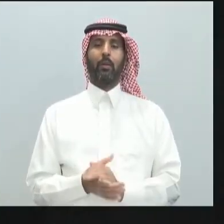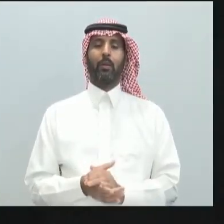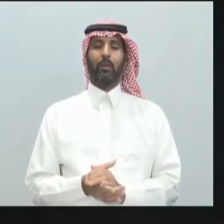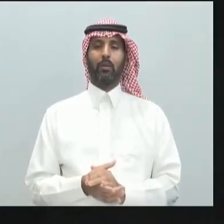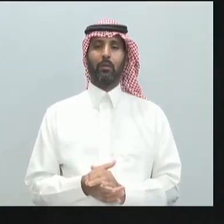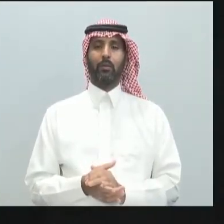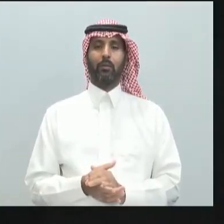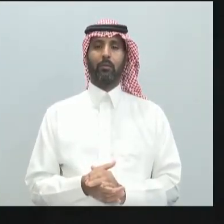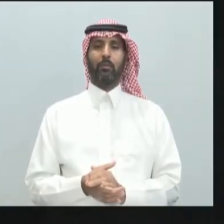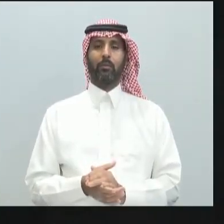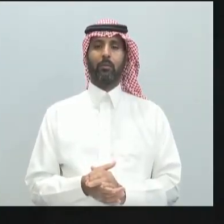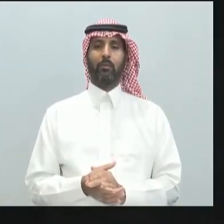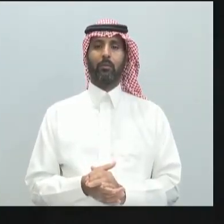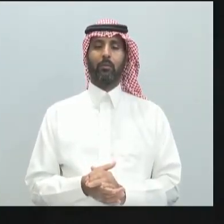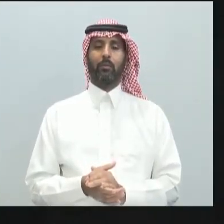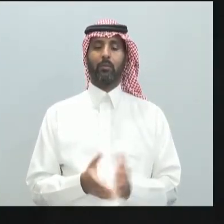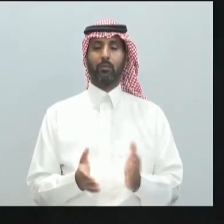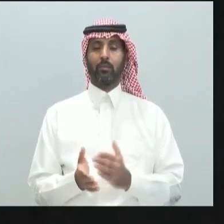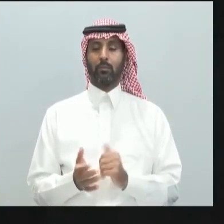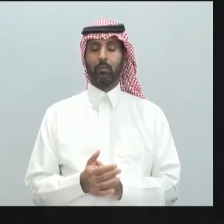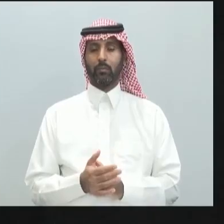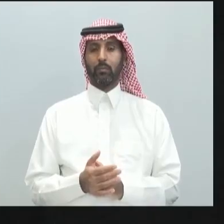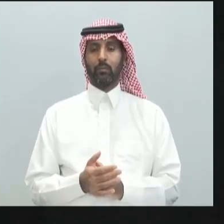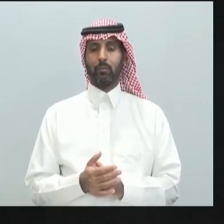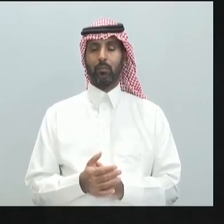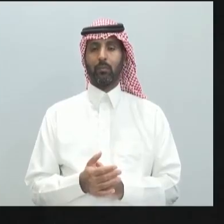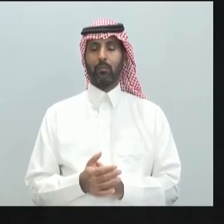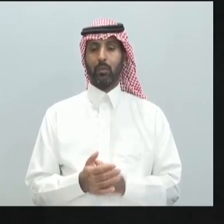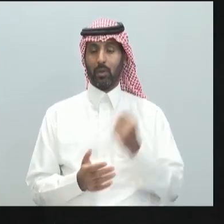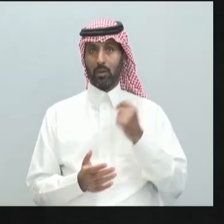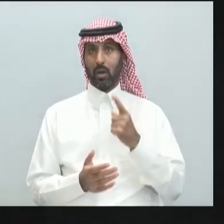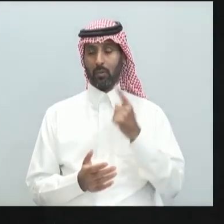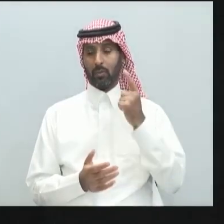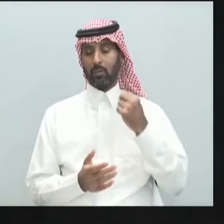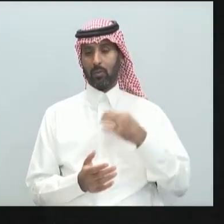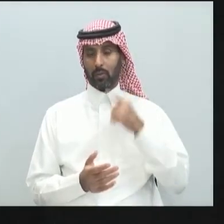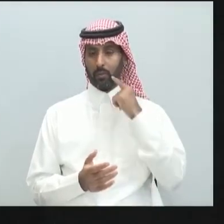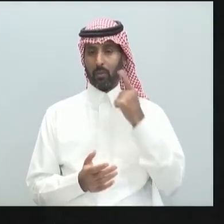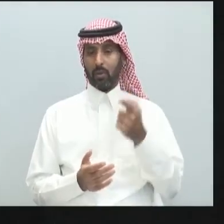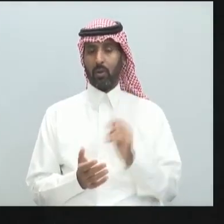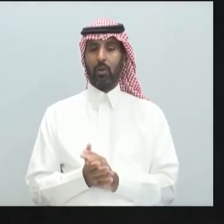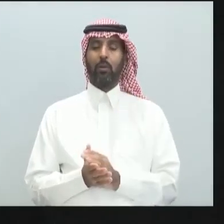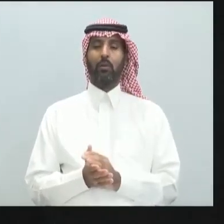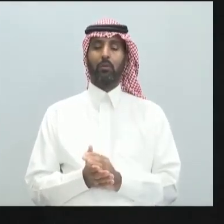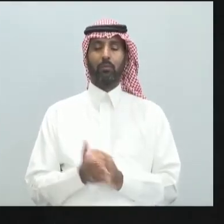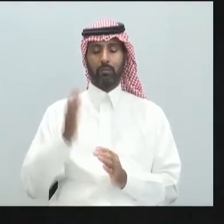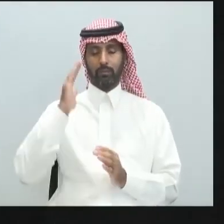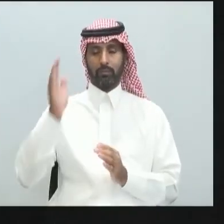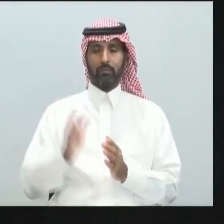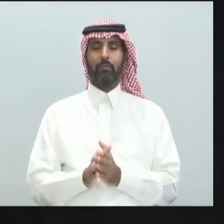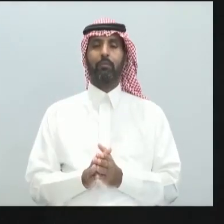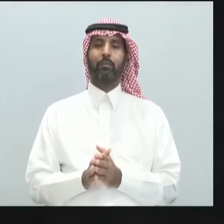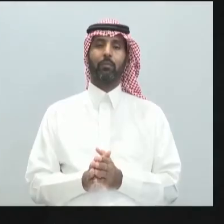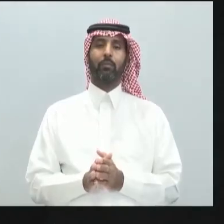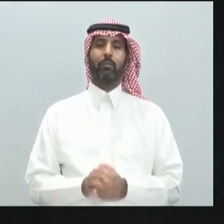الاسئله اتمنى ان تكونوا قد استفدتم مما استمعتم اليه القاكم ان شاء الله في درس